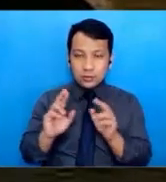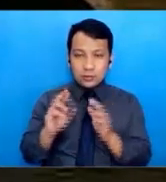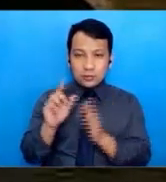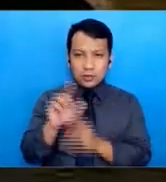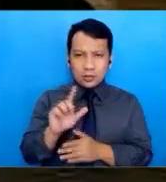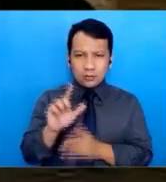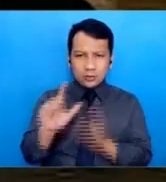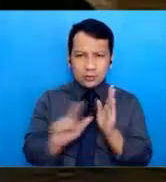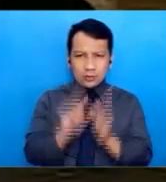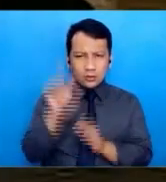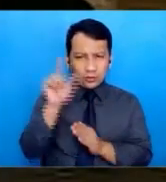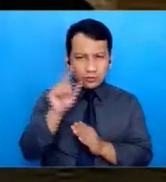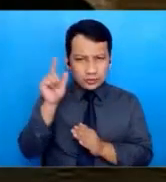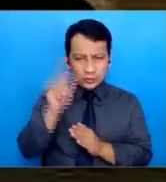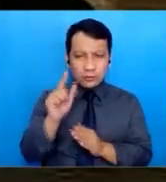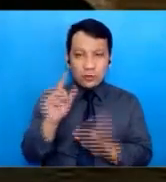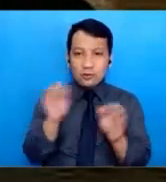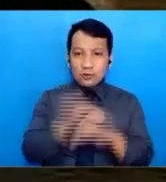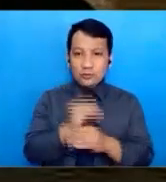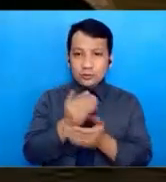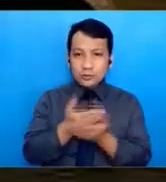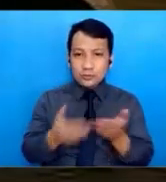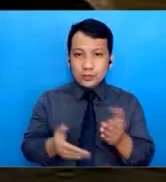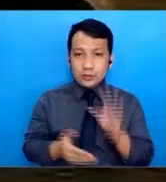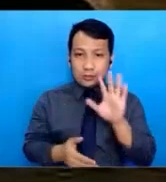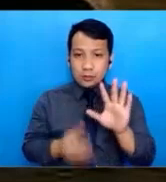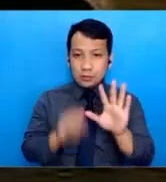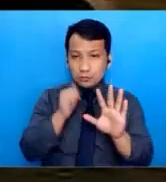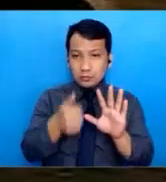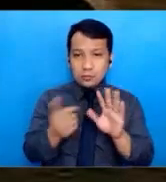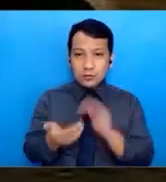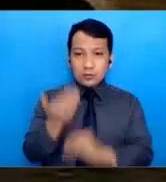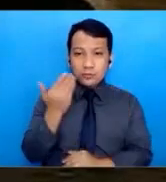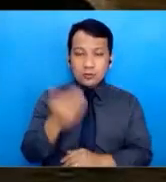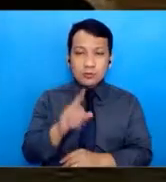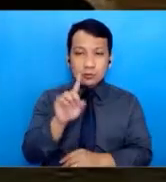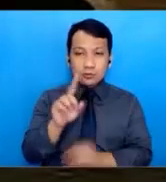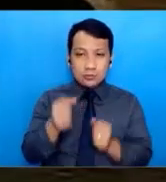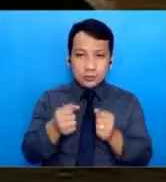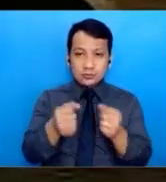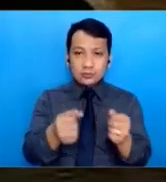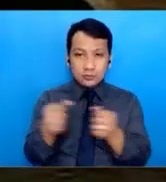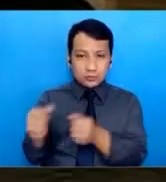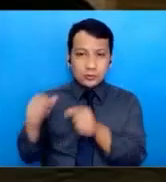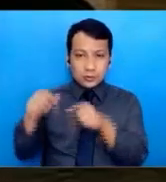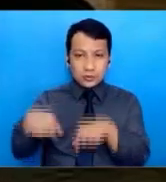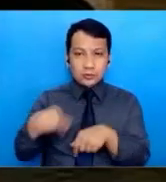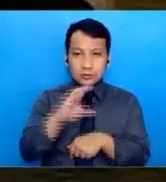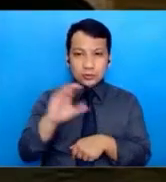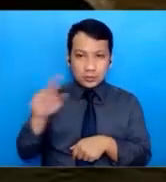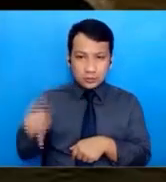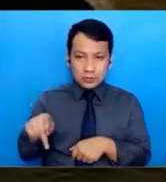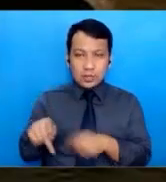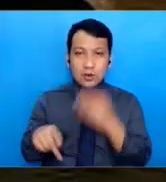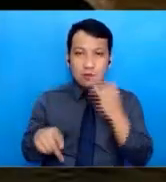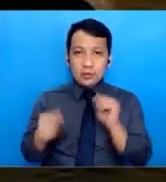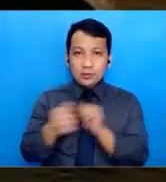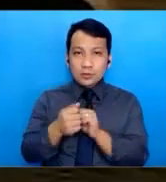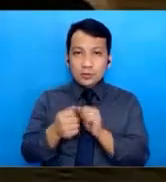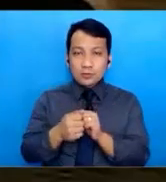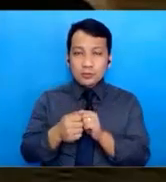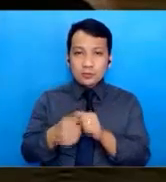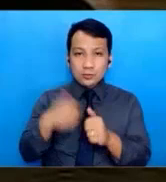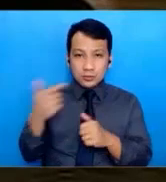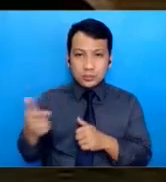office supplies. Bukas naman alas 5 ng umaga ay magkakaroon ng one-way traffic scheme dito nga sa CCP Complex, particular sa bahagi ng